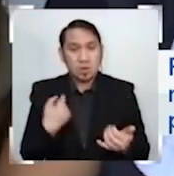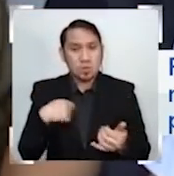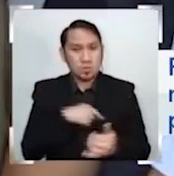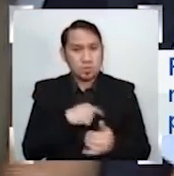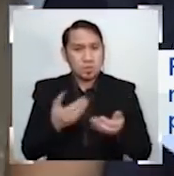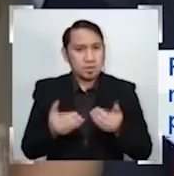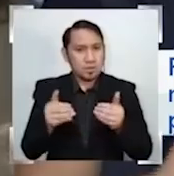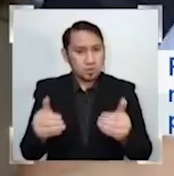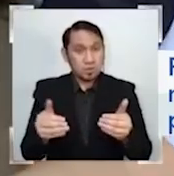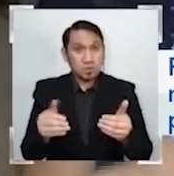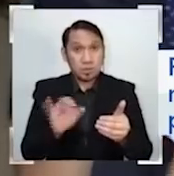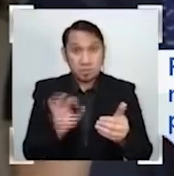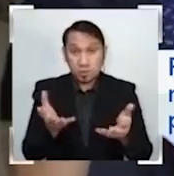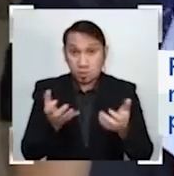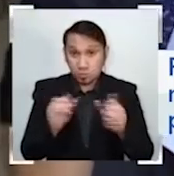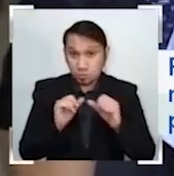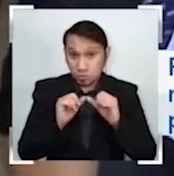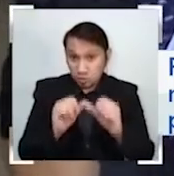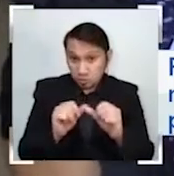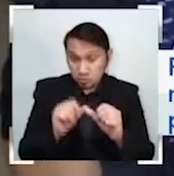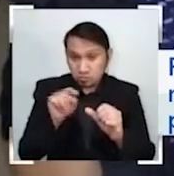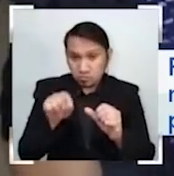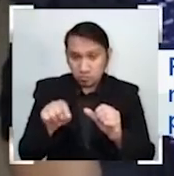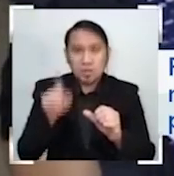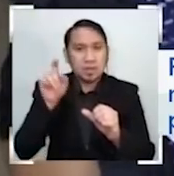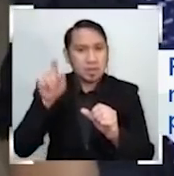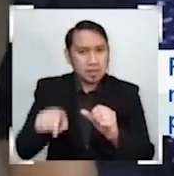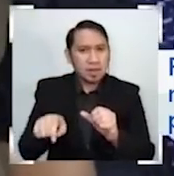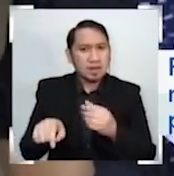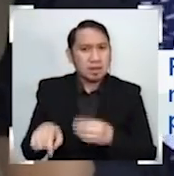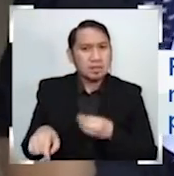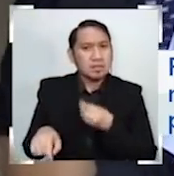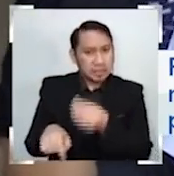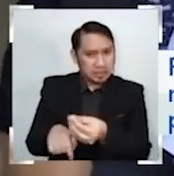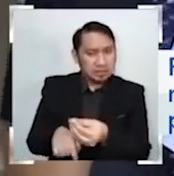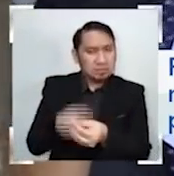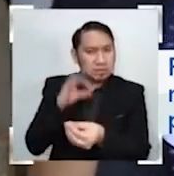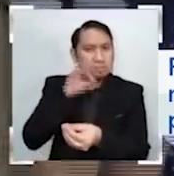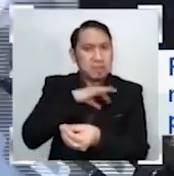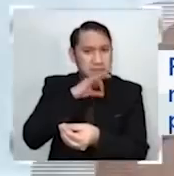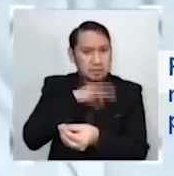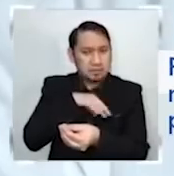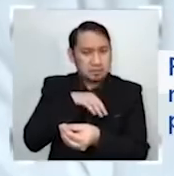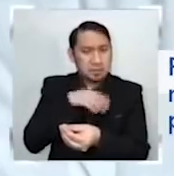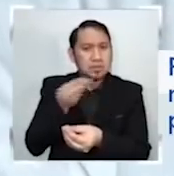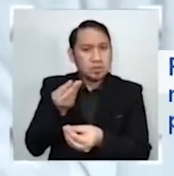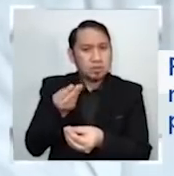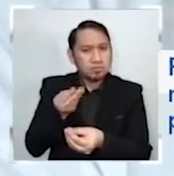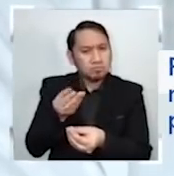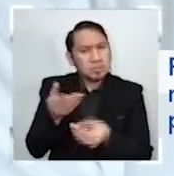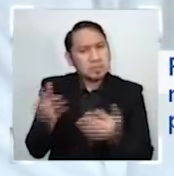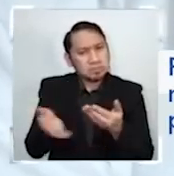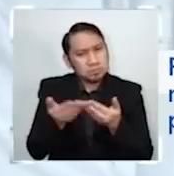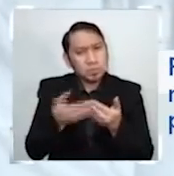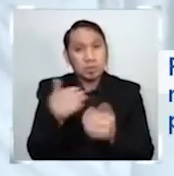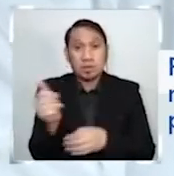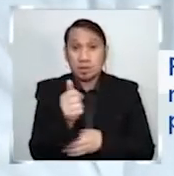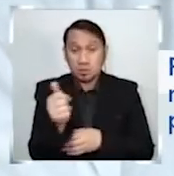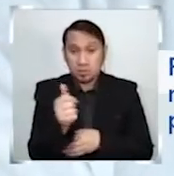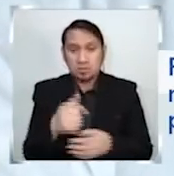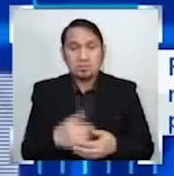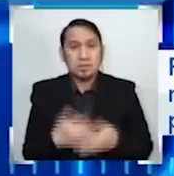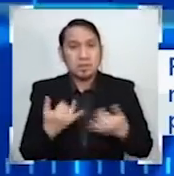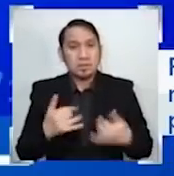itong tuloy-tuloy, kailangan meron din naman silang konting allowance na ibibigay ng gobyerno. Sa ngayon, sagot pa rin ng gobyerno ang